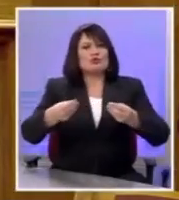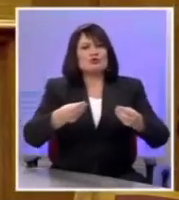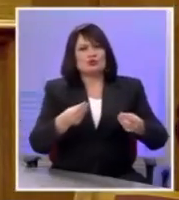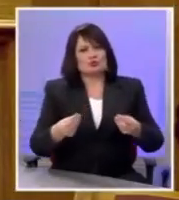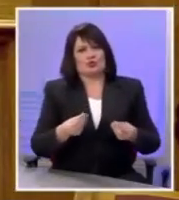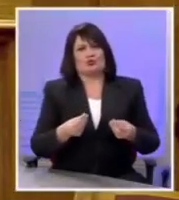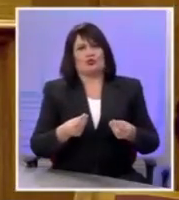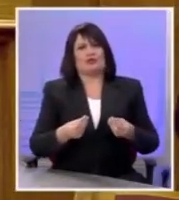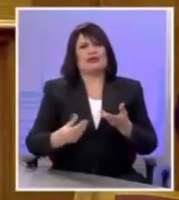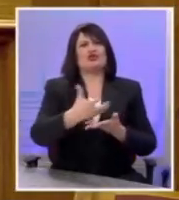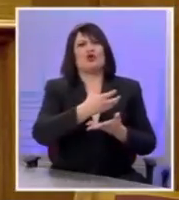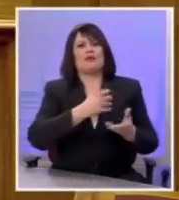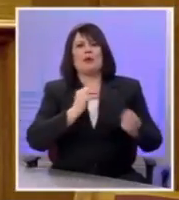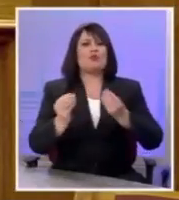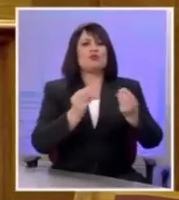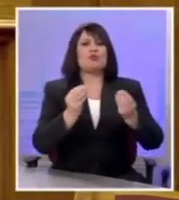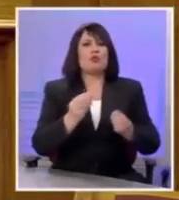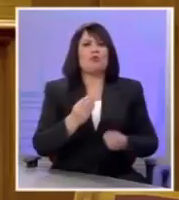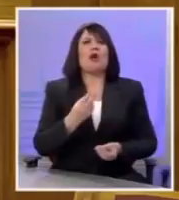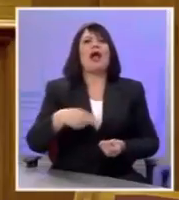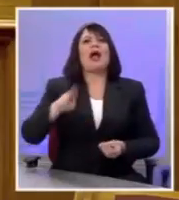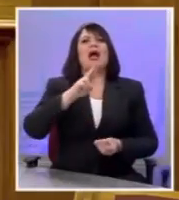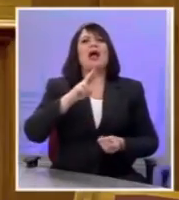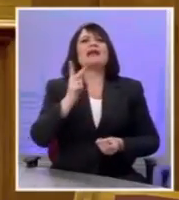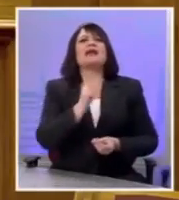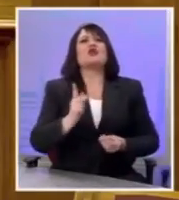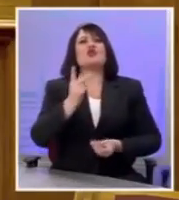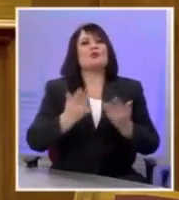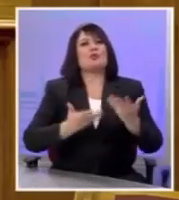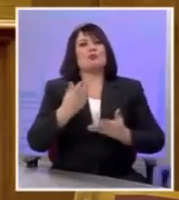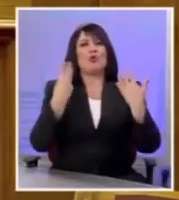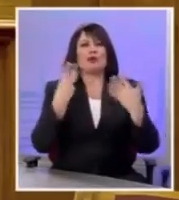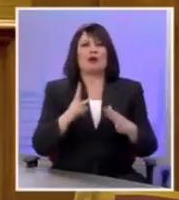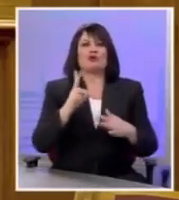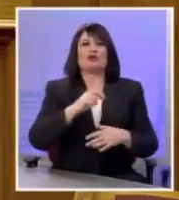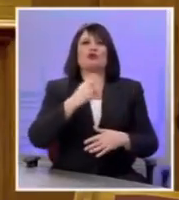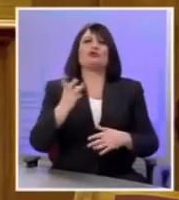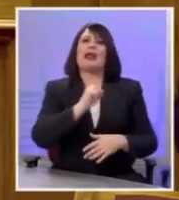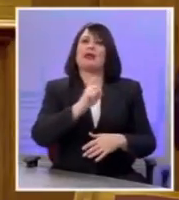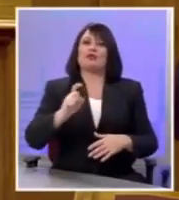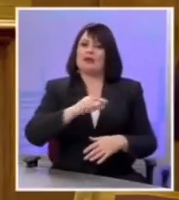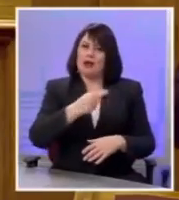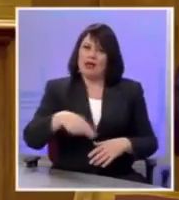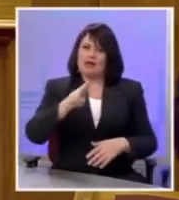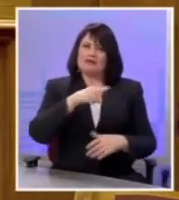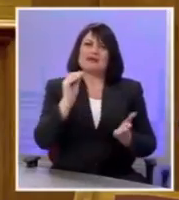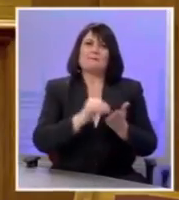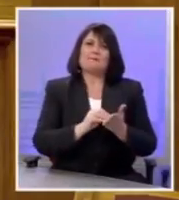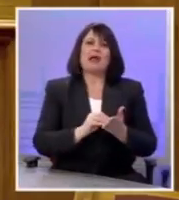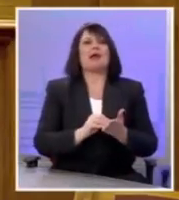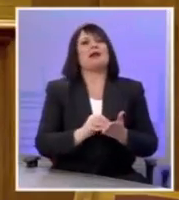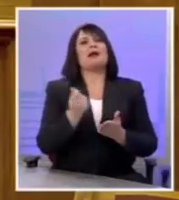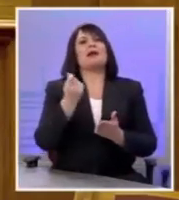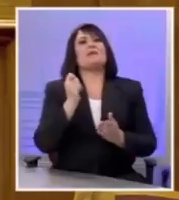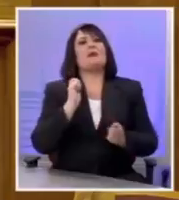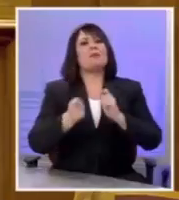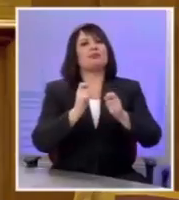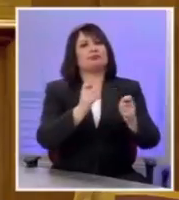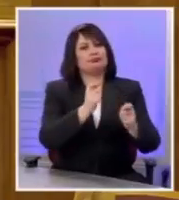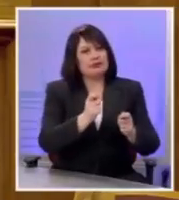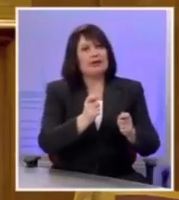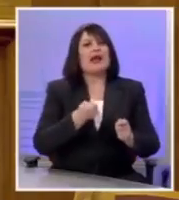η κατανομή του εισοδήματος, για την αύξηση του κοινωνικού προϋπολογισμού κατά 823 εκατομμύρια, για την επανακίνηση της χρηματοδότησης